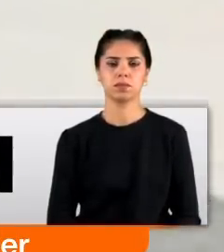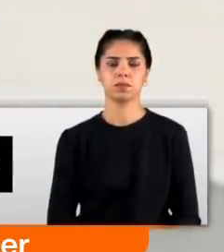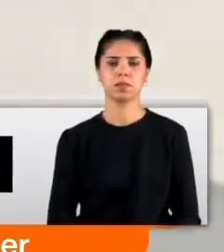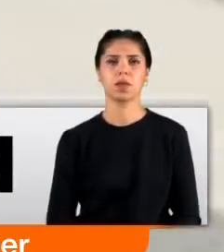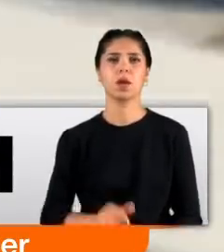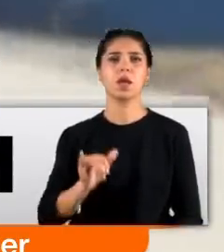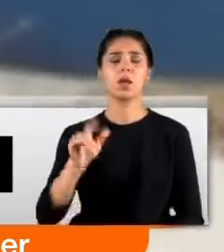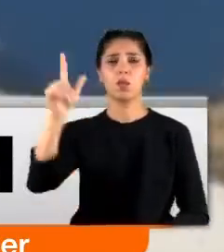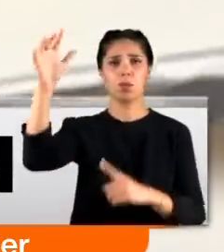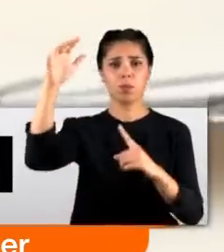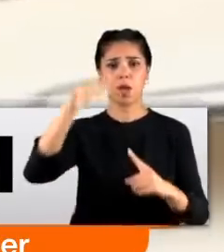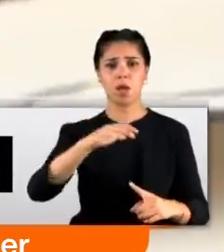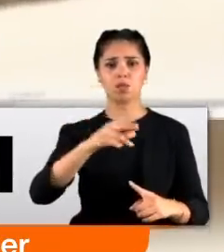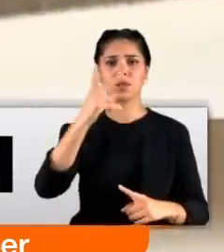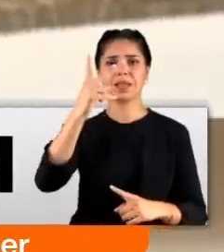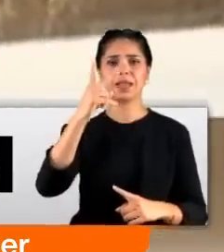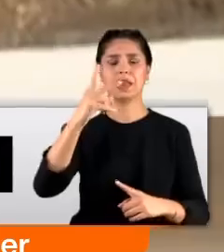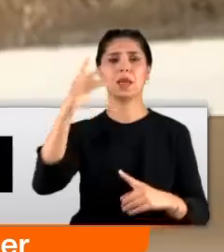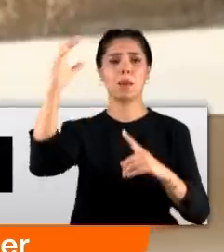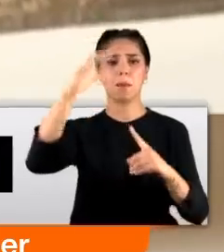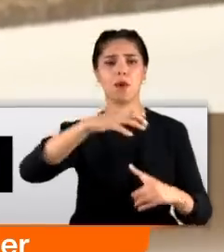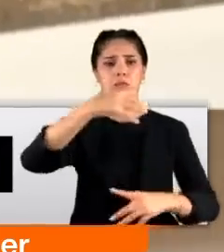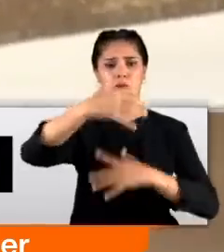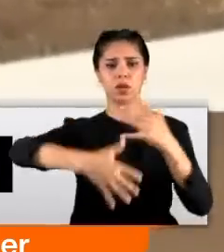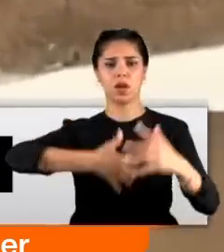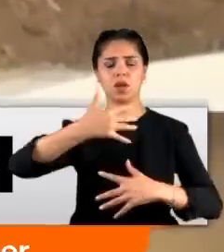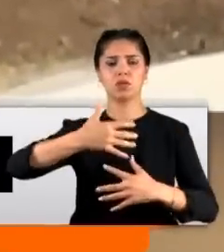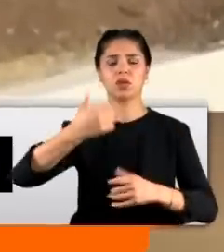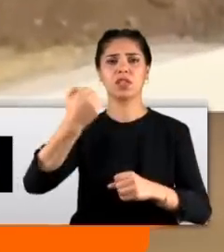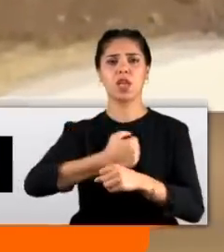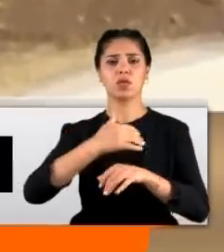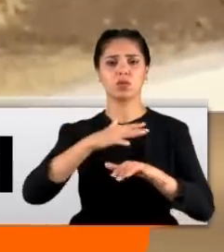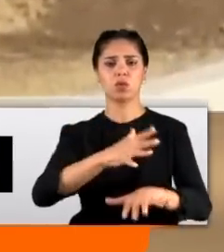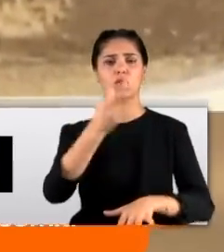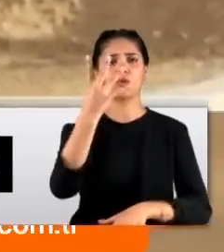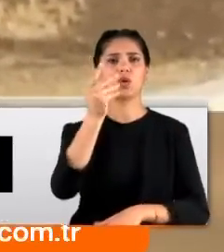Kalkış sırasında iki paraşüt birbirine dolandı, zemine çakılan paraşütteki